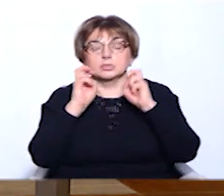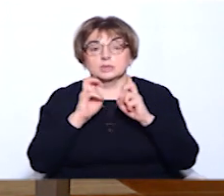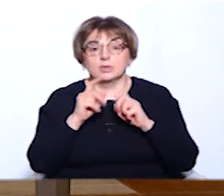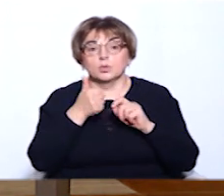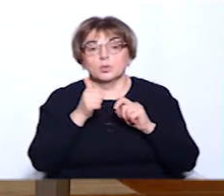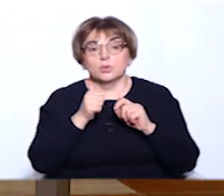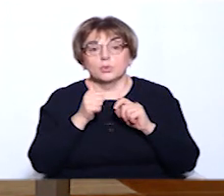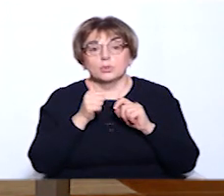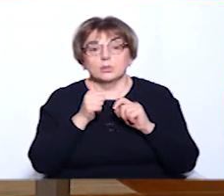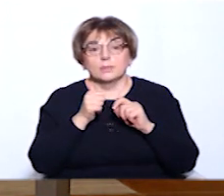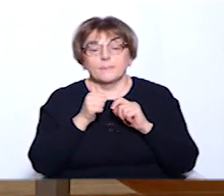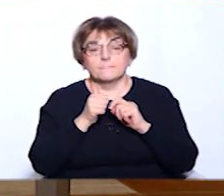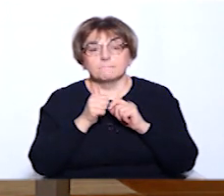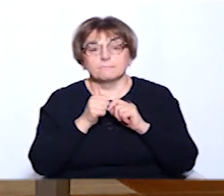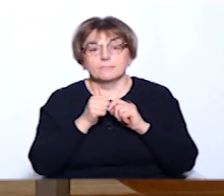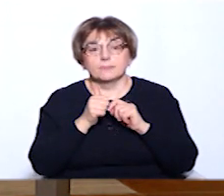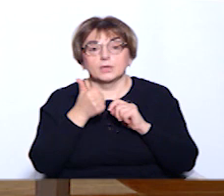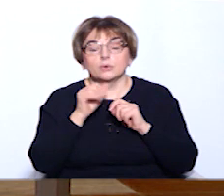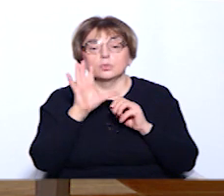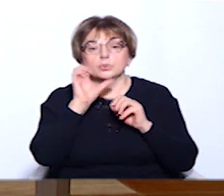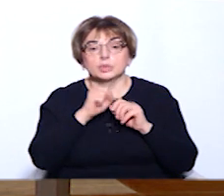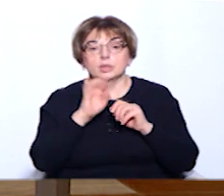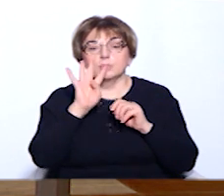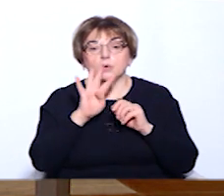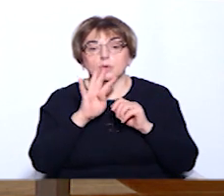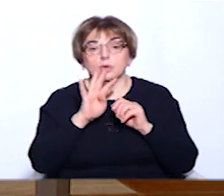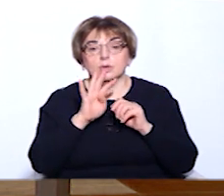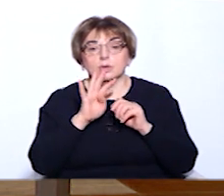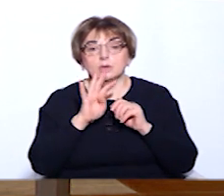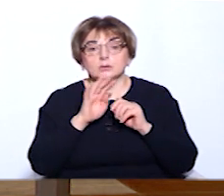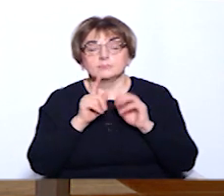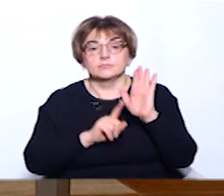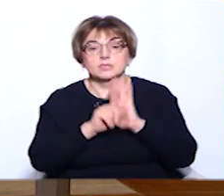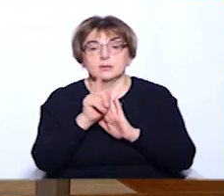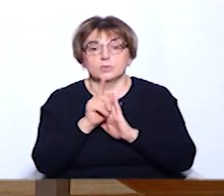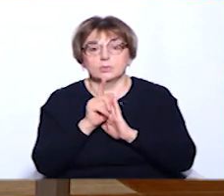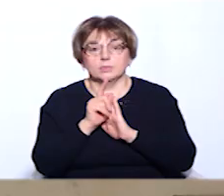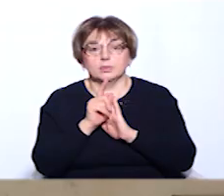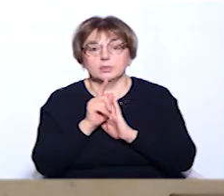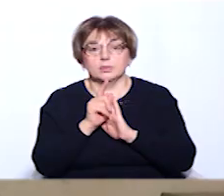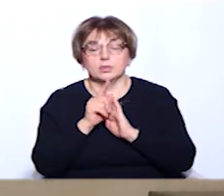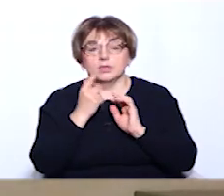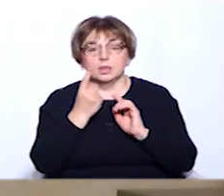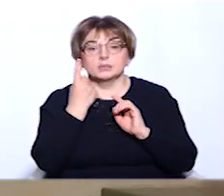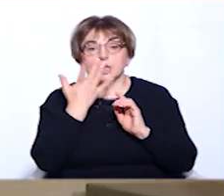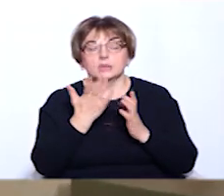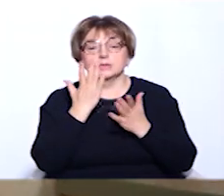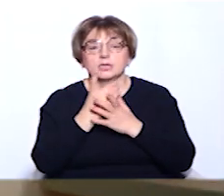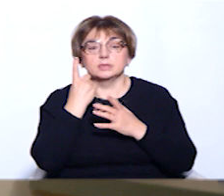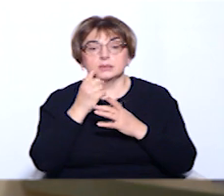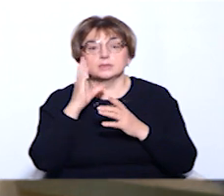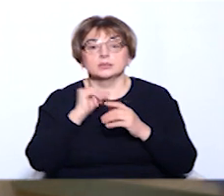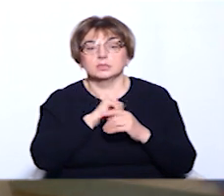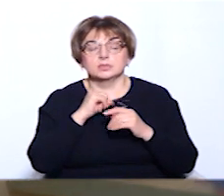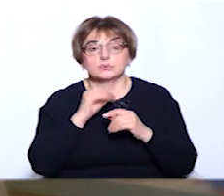მას შეუძლია 4 ბმის წარმოქმნა. სწორედ ეს არის ერთ-ერთი უნიკალური თვისება,